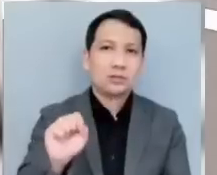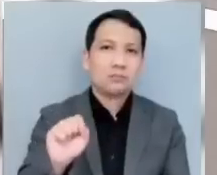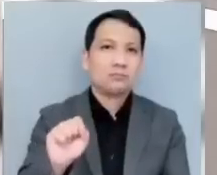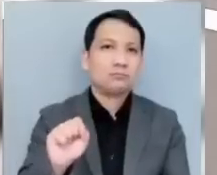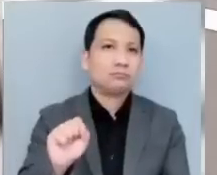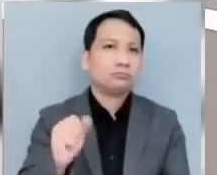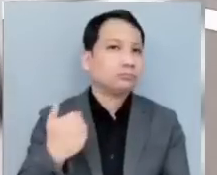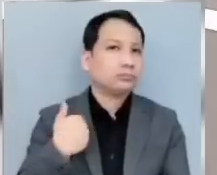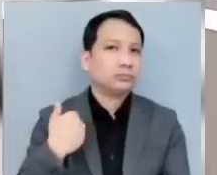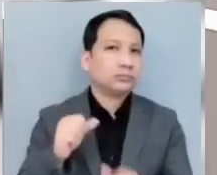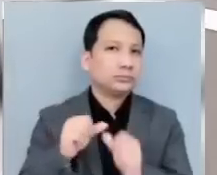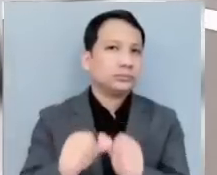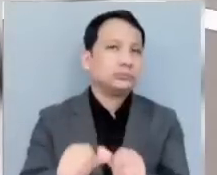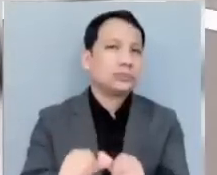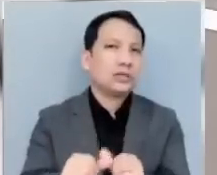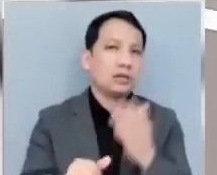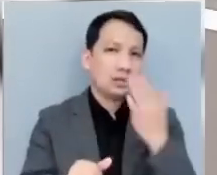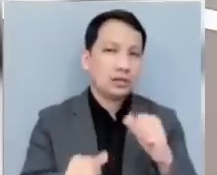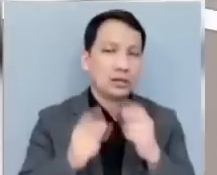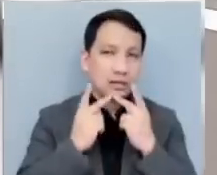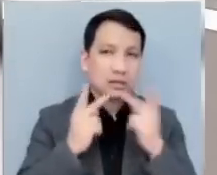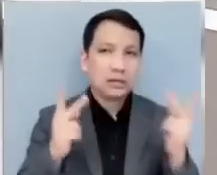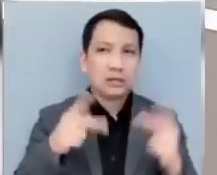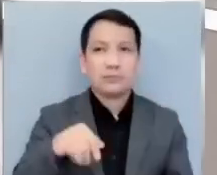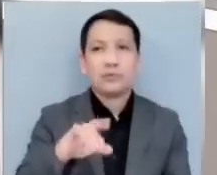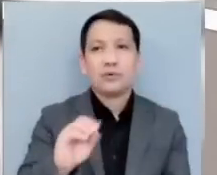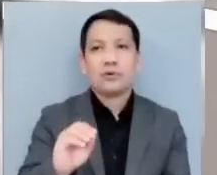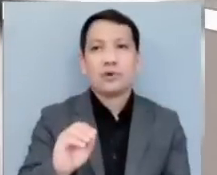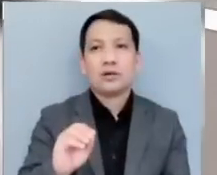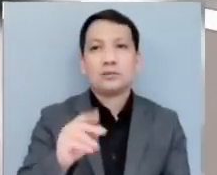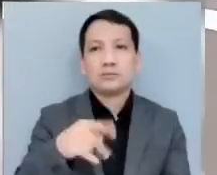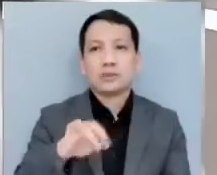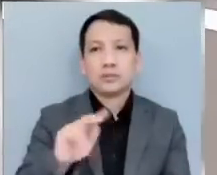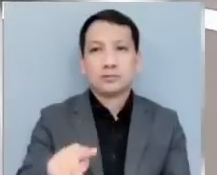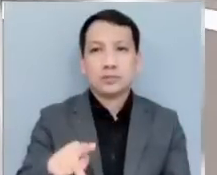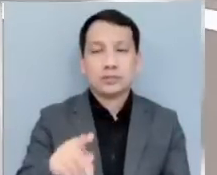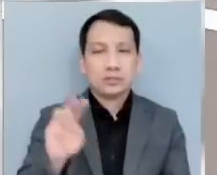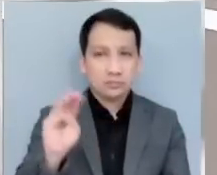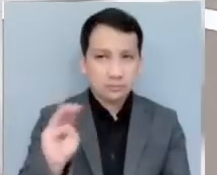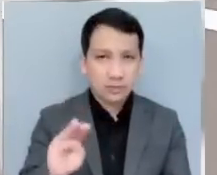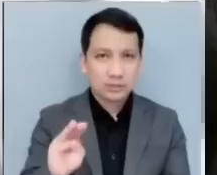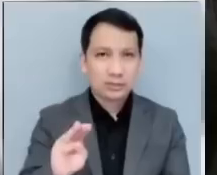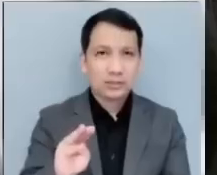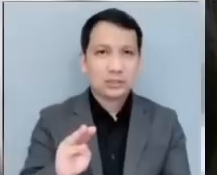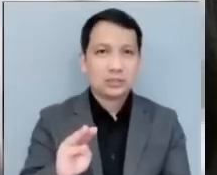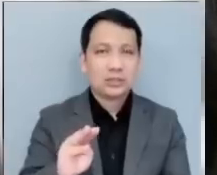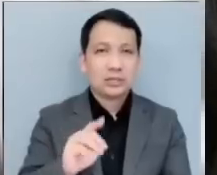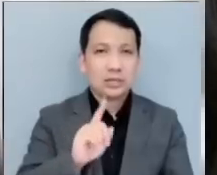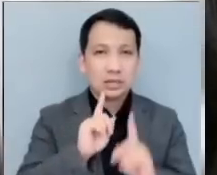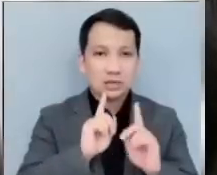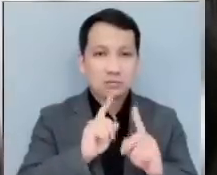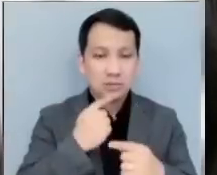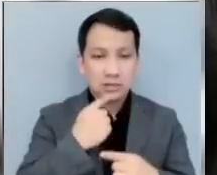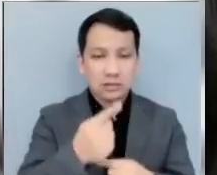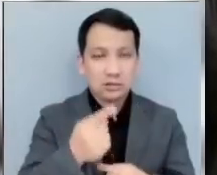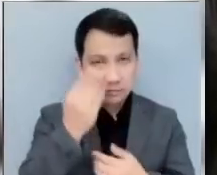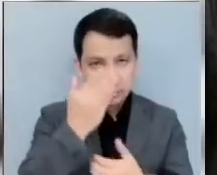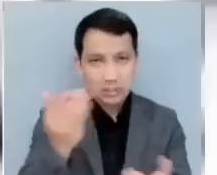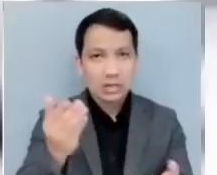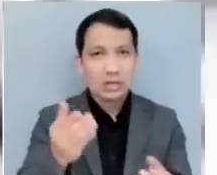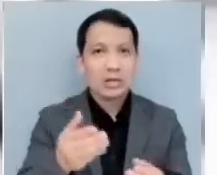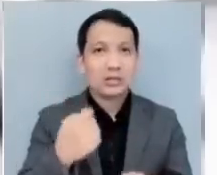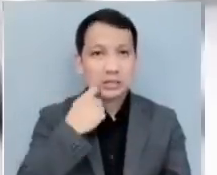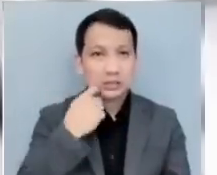natuloy. Sabi ng Public Information Office ng PNP, sa Lunes na lang daw magsasalita si Asurin. Ang nagsalita kaninang